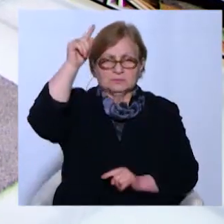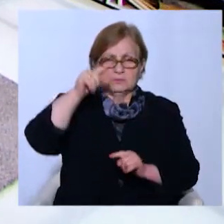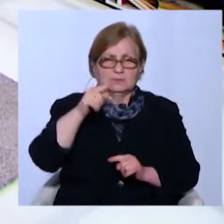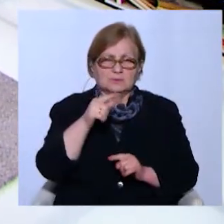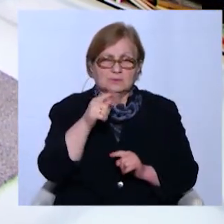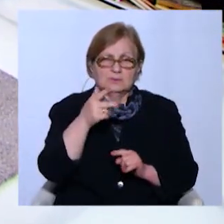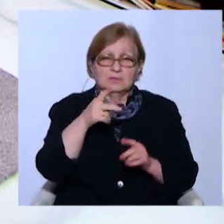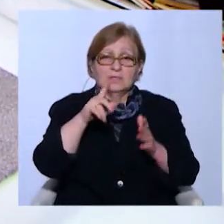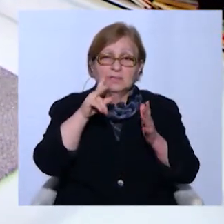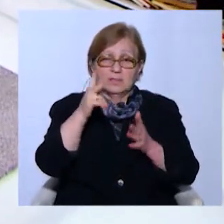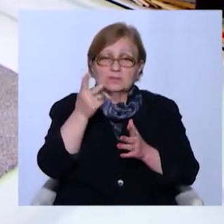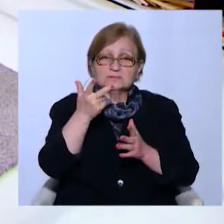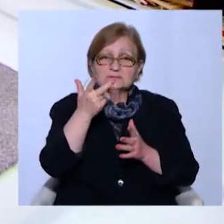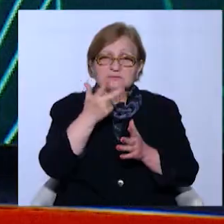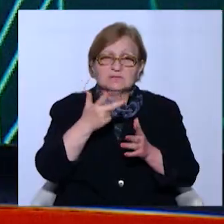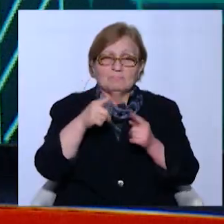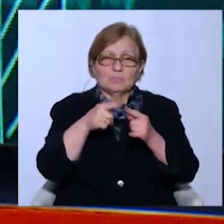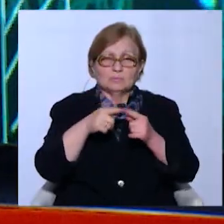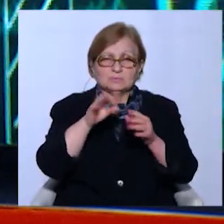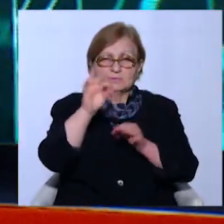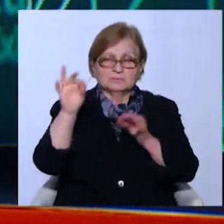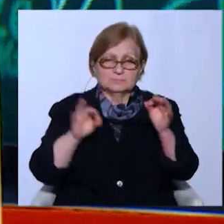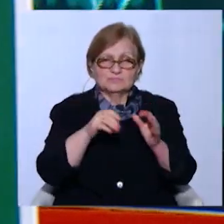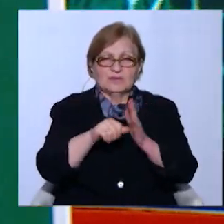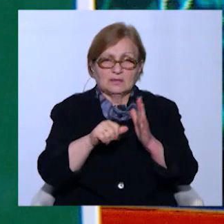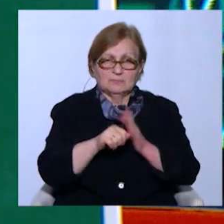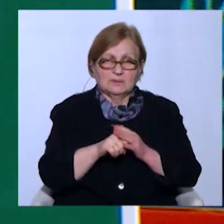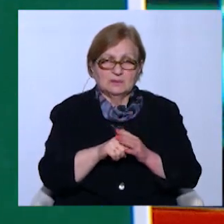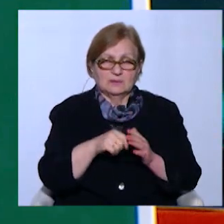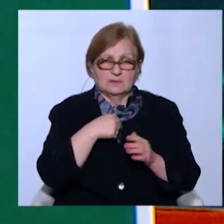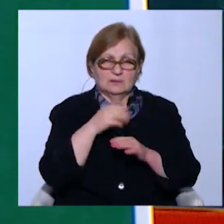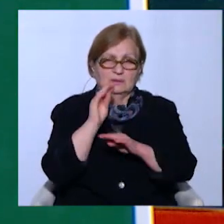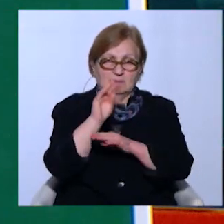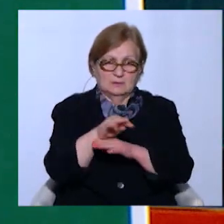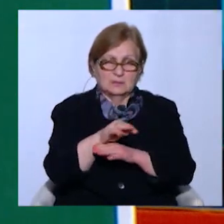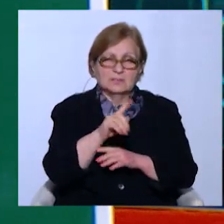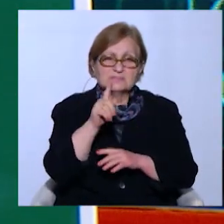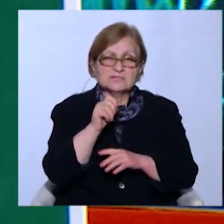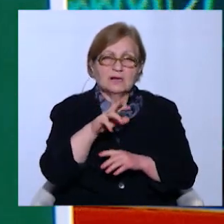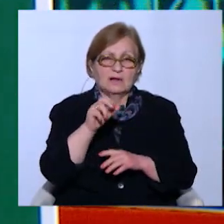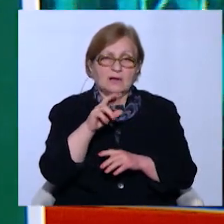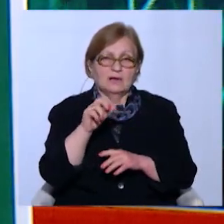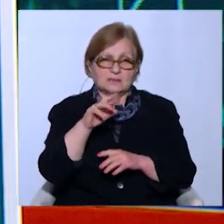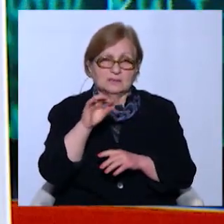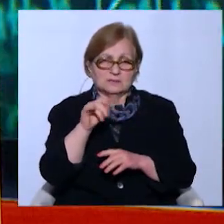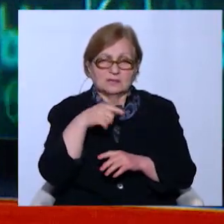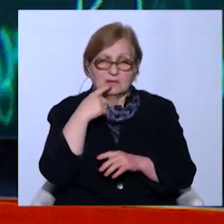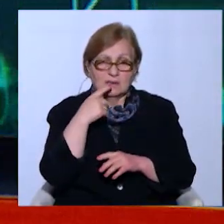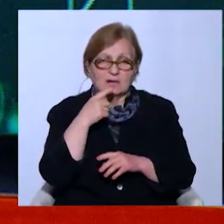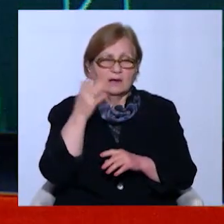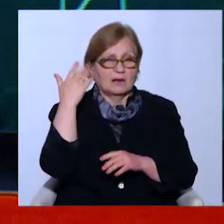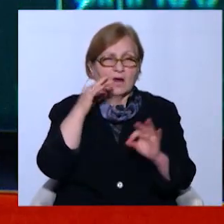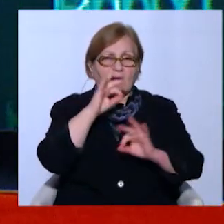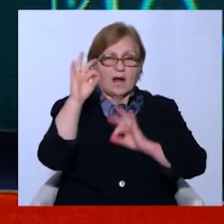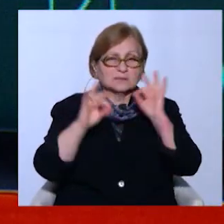დაეხმარათ სამკუთხედების მსგავსებაზე რამოდენიმე წესის ცოდნა. აქვე დავამატებ, რომ ზაჰა ჰადიდი ამბობდა, რომ გეოარქიტექტურა ადრე